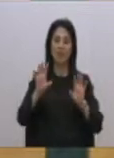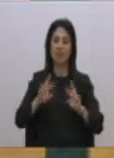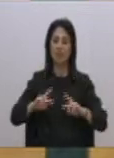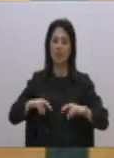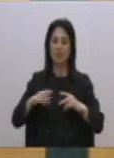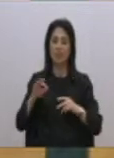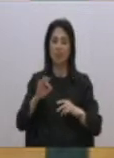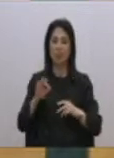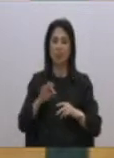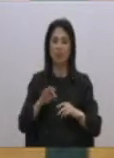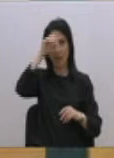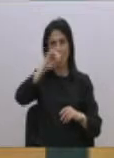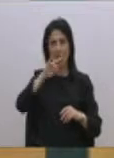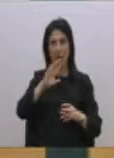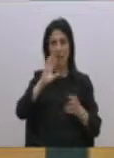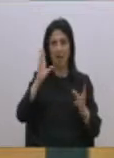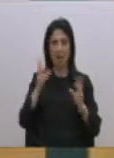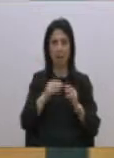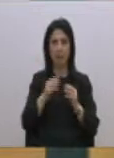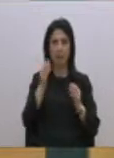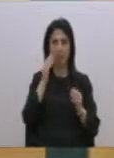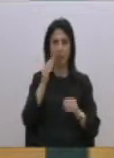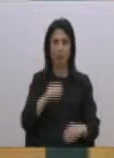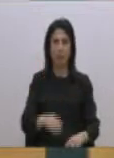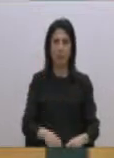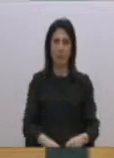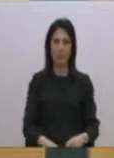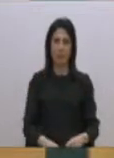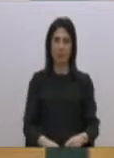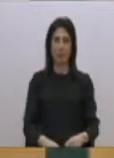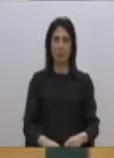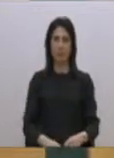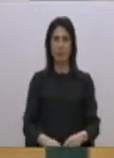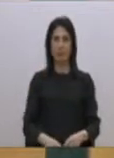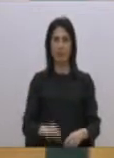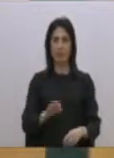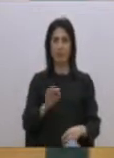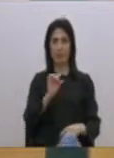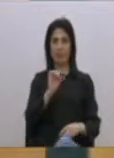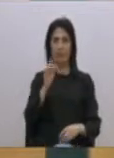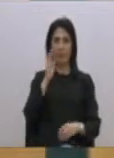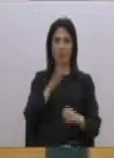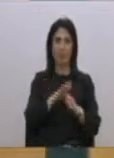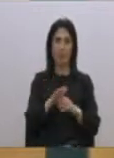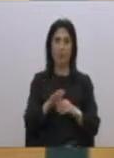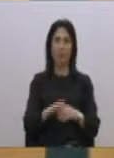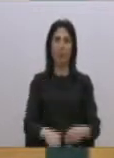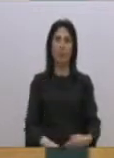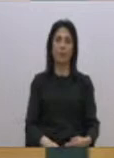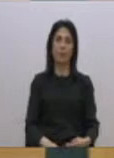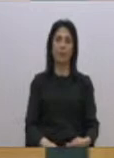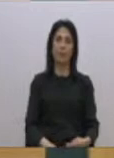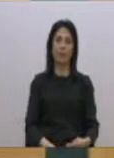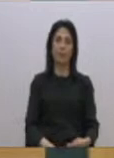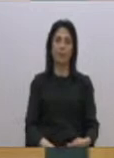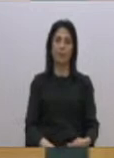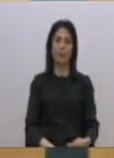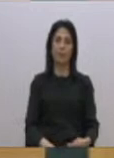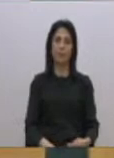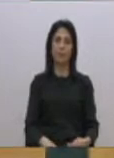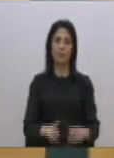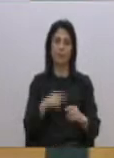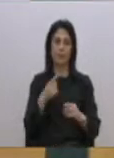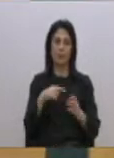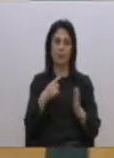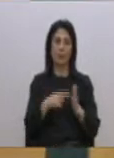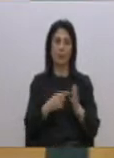ცვლილების თაობაზე სამეცნიერო კური მსჯელობა. აღნიშნული პუნქტიც იქნება სრულად შესრულებული. Შემდეგი